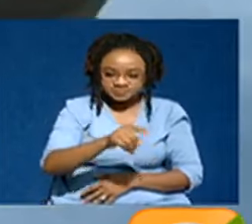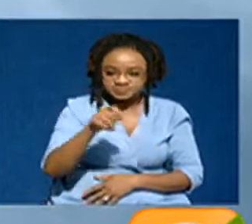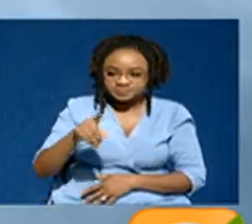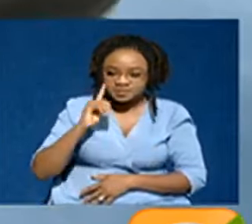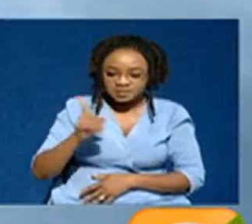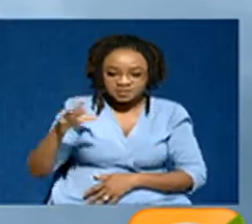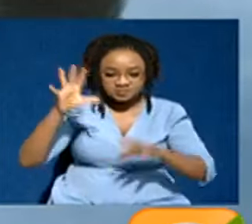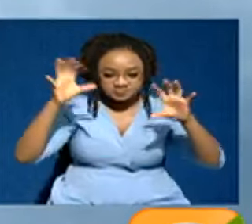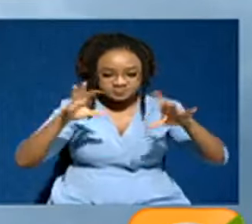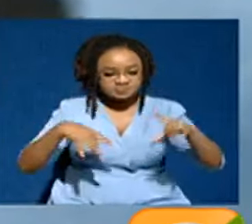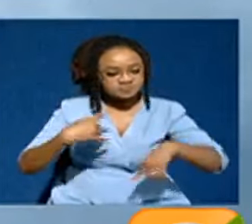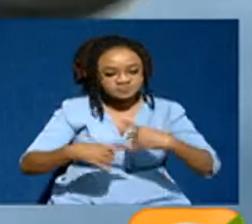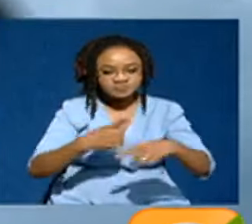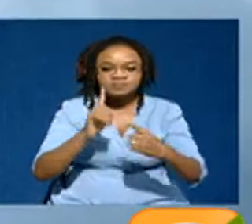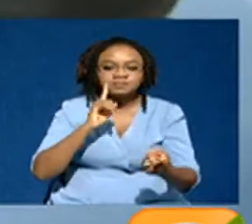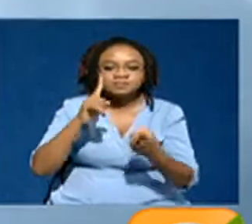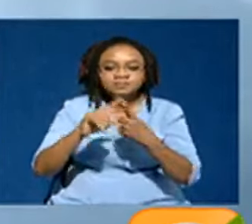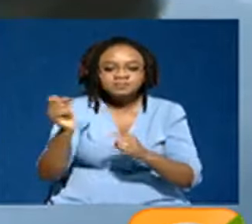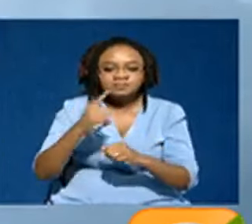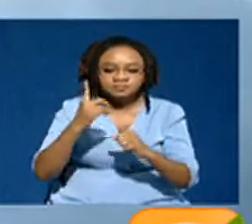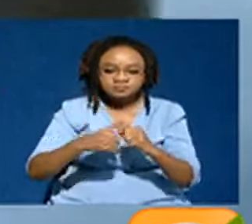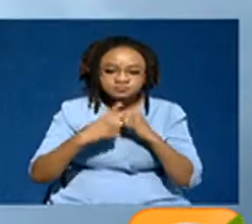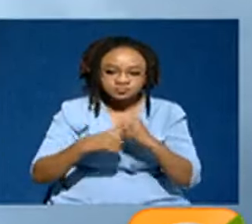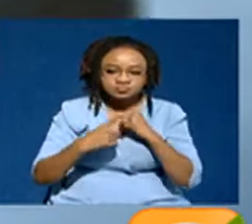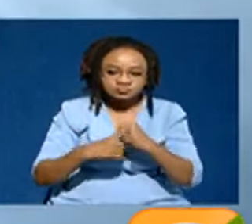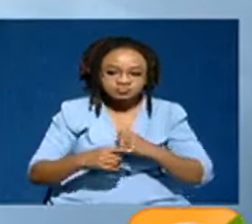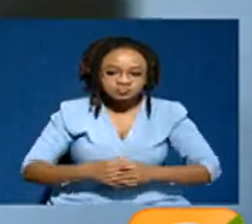hizi zimetabiriwa kuendelea hadi mwezi Juni. Brenda Wanga, Runinga.